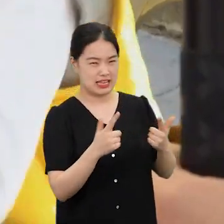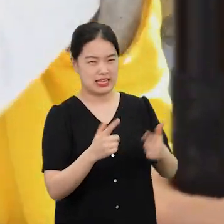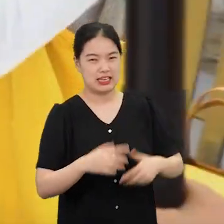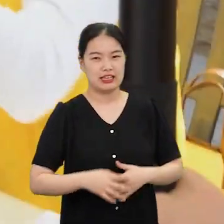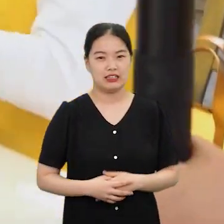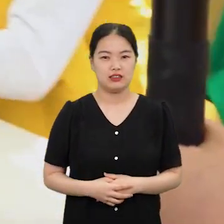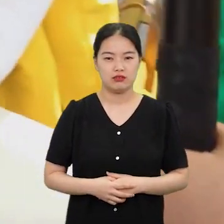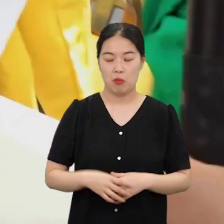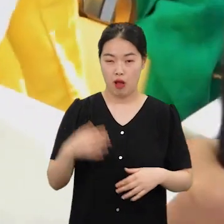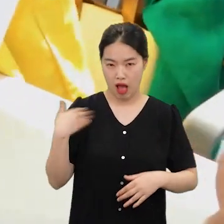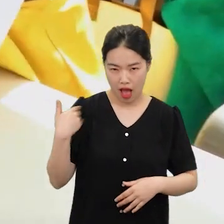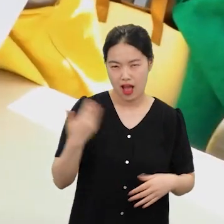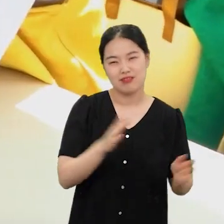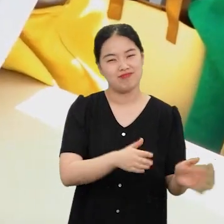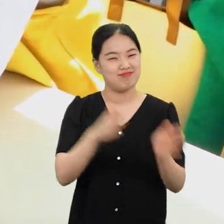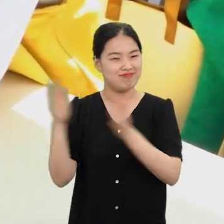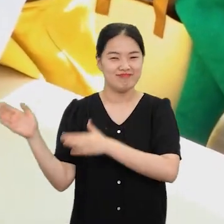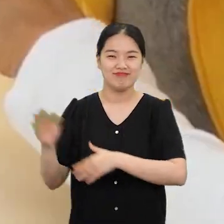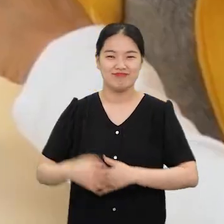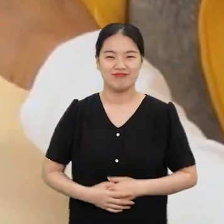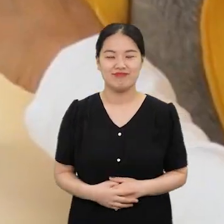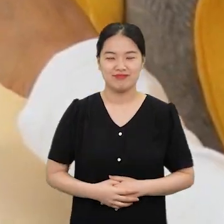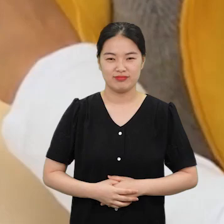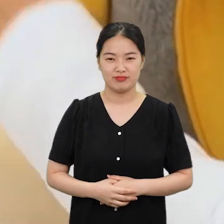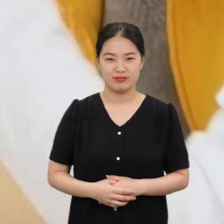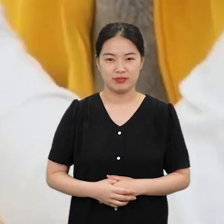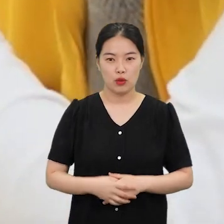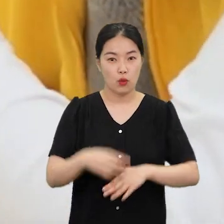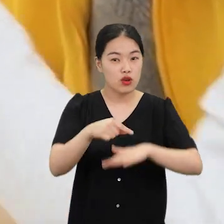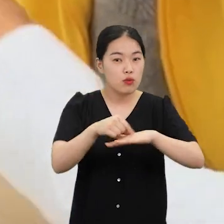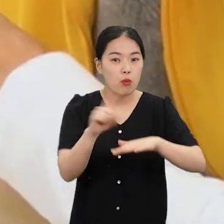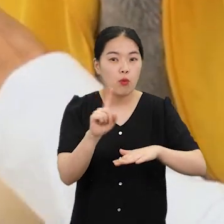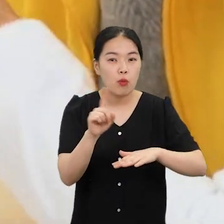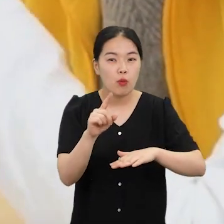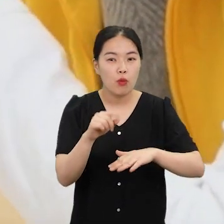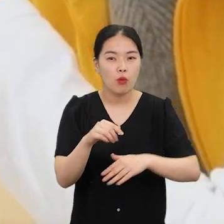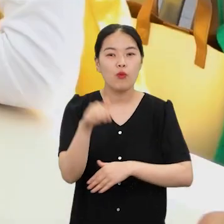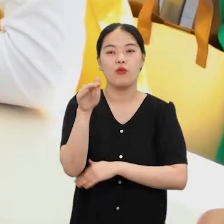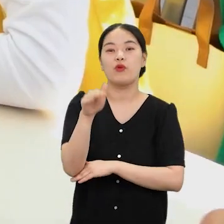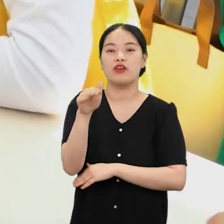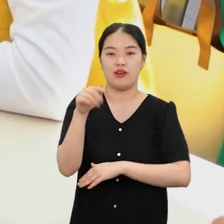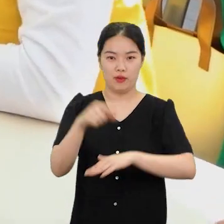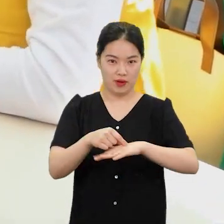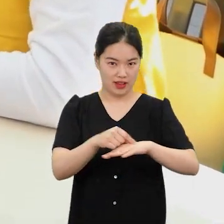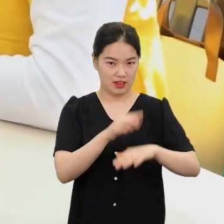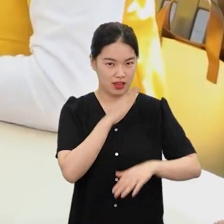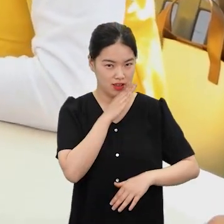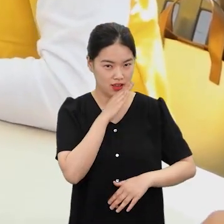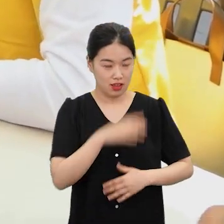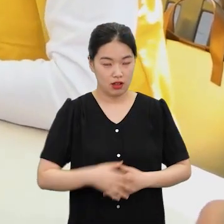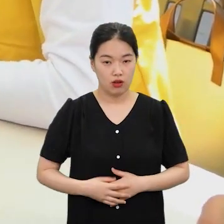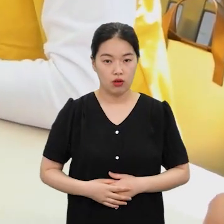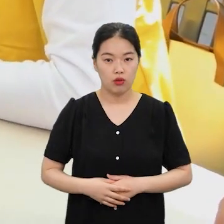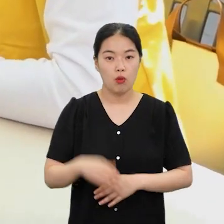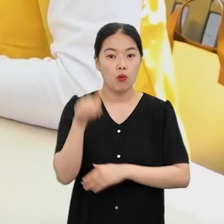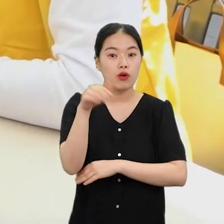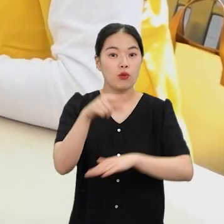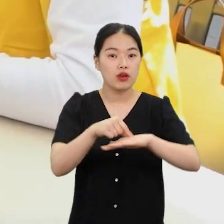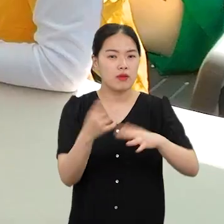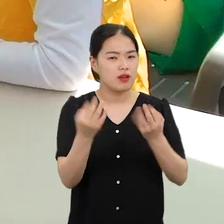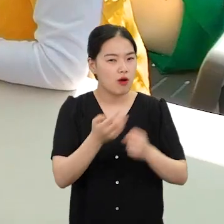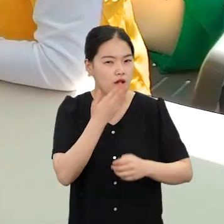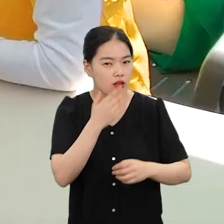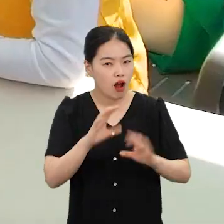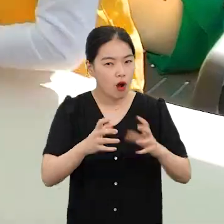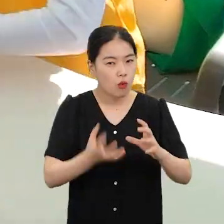네, 모르는 거 바로 통과. 네네. 무슨 고기야, 무슨 고기? 오리고기. 오리고기를 좀 많이 먹는 나라가